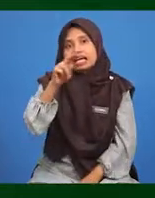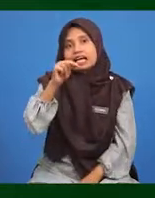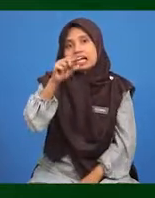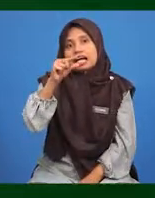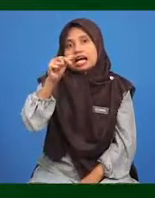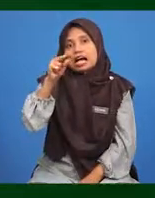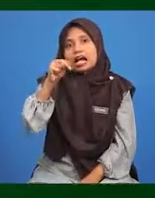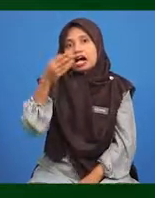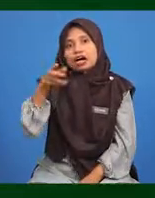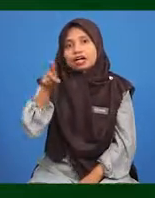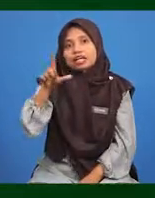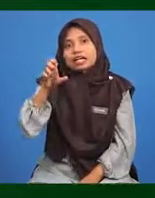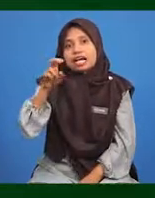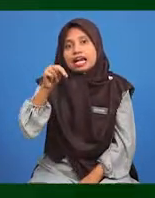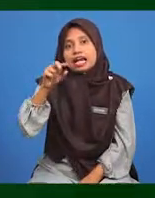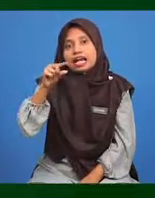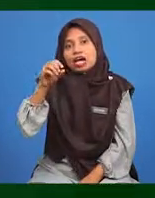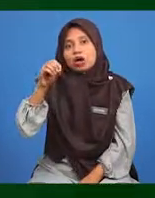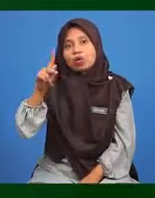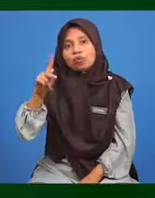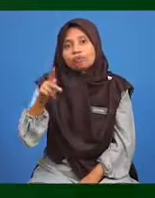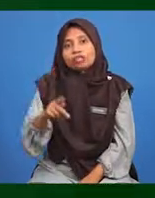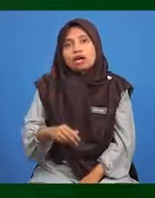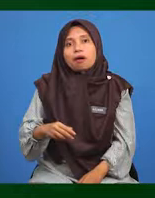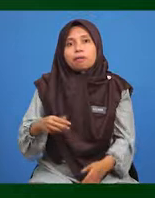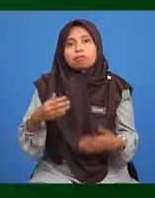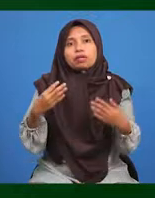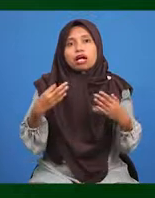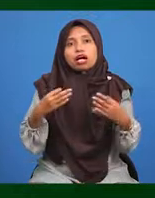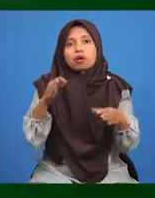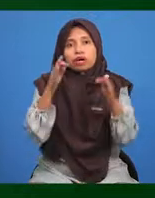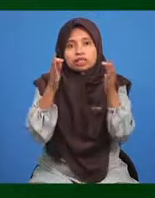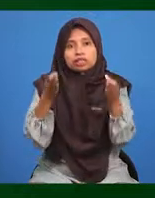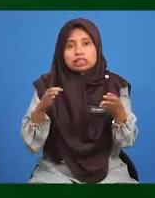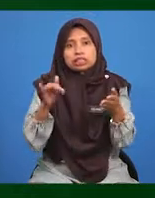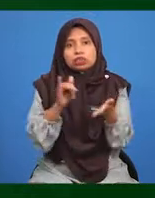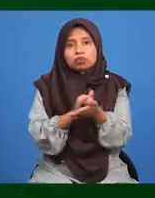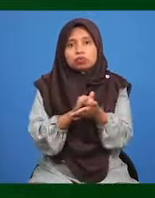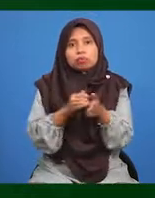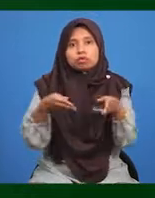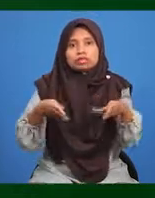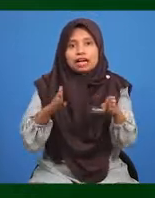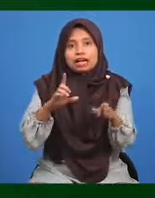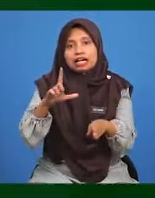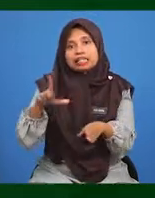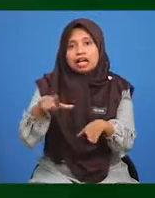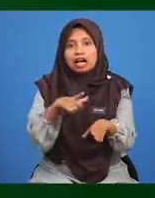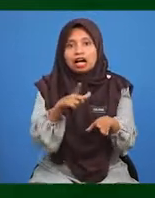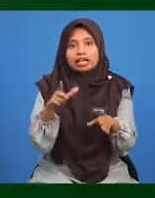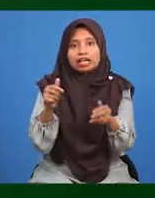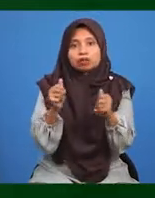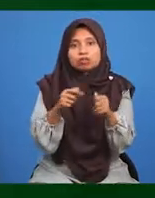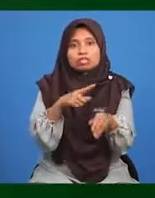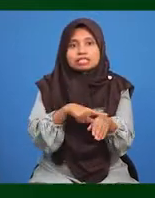Peragawati itu berjalan lenggang-lenggok semasa memperagakan